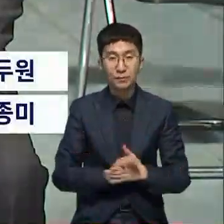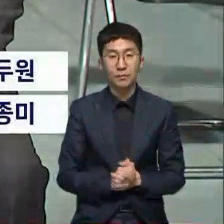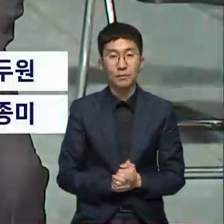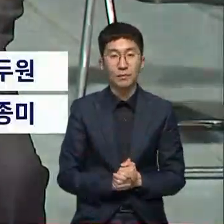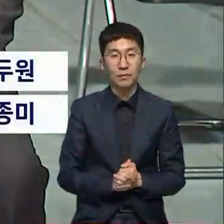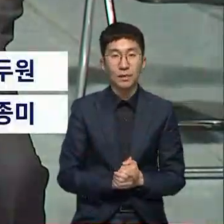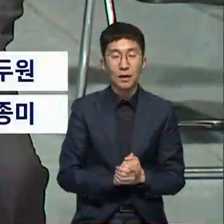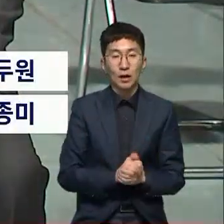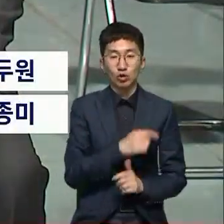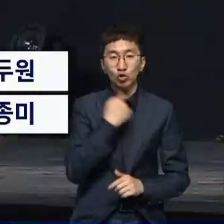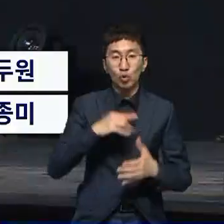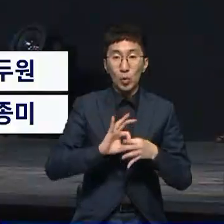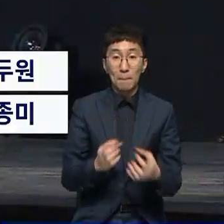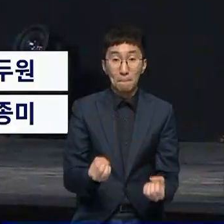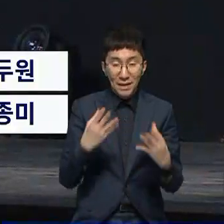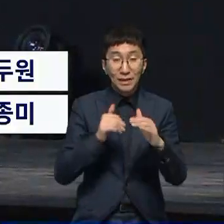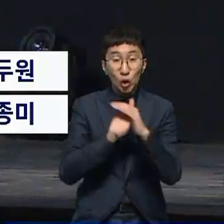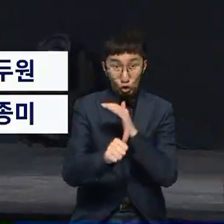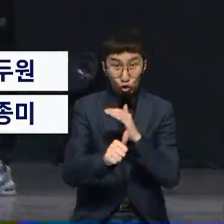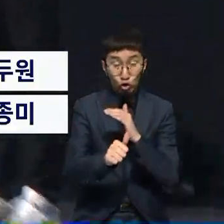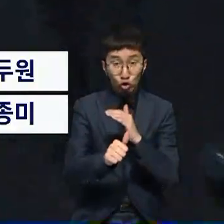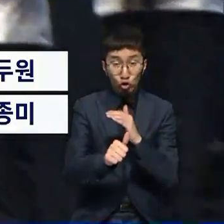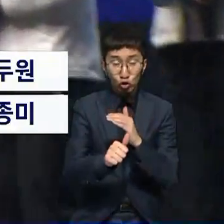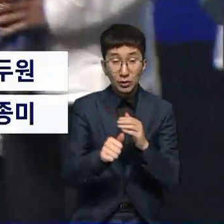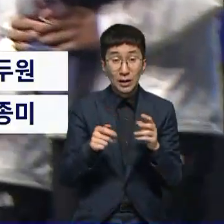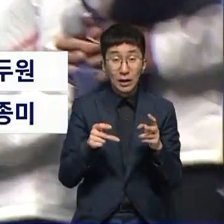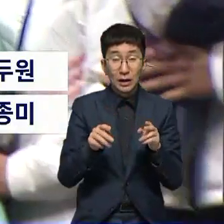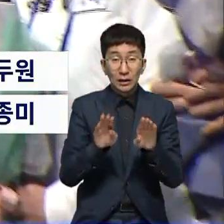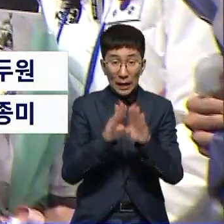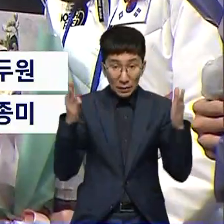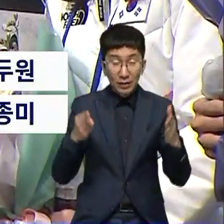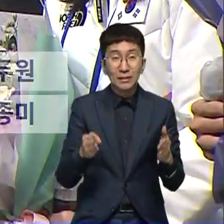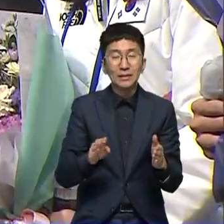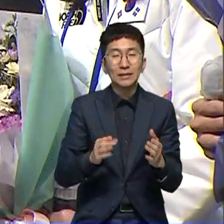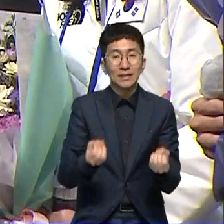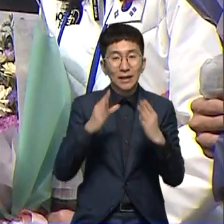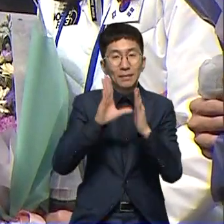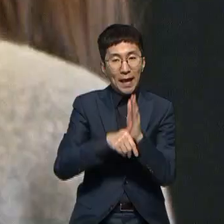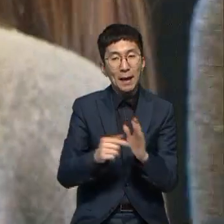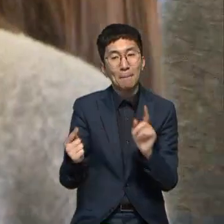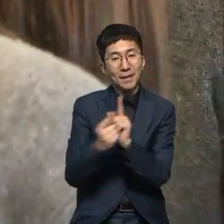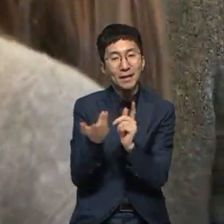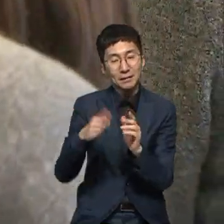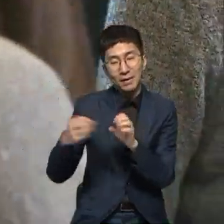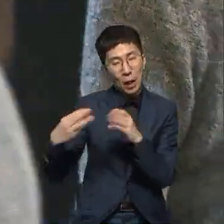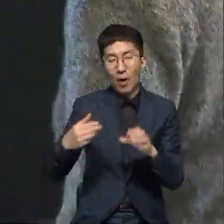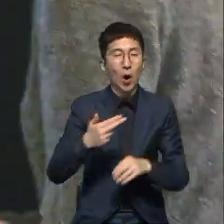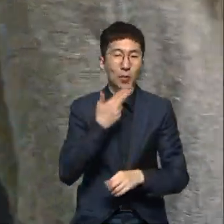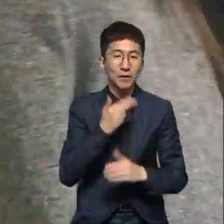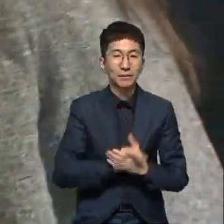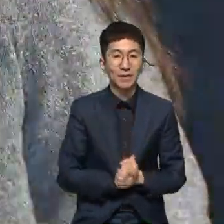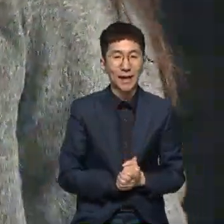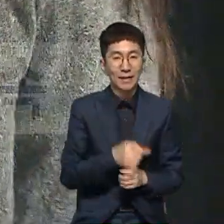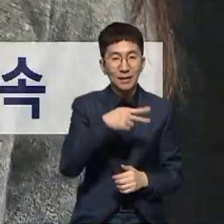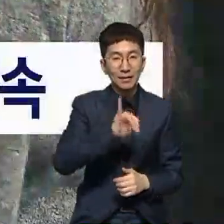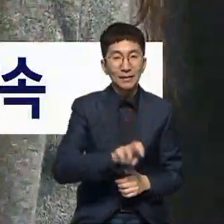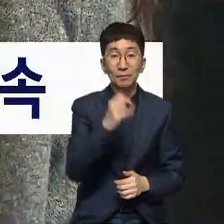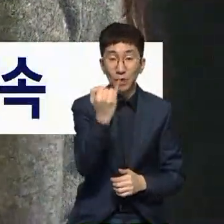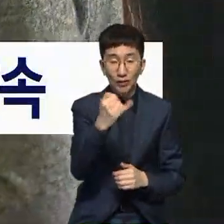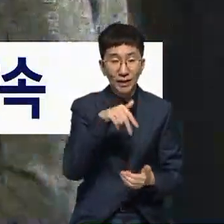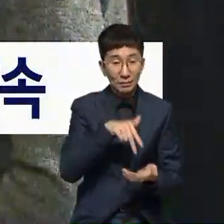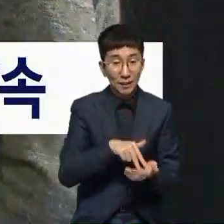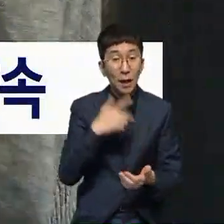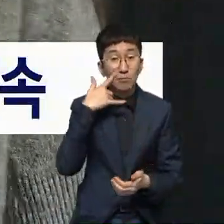베이징 올림픽 선수단 결단식에 함께 참석했지만 별다른 대화를 나누지 않았습니다. 심상정 정의당 후보는